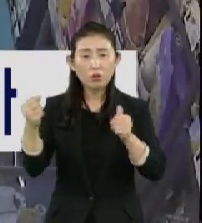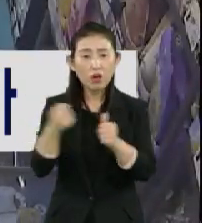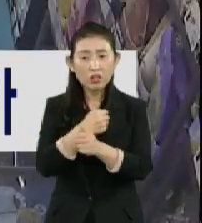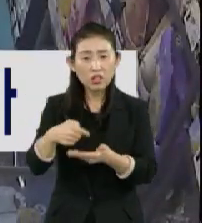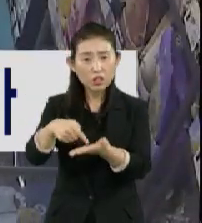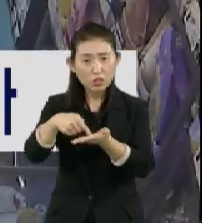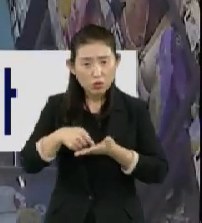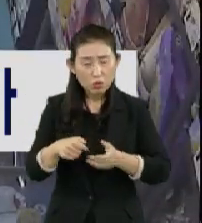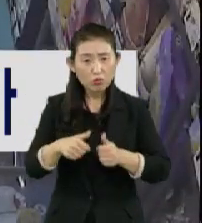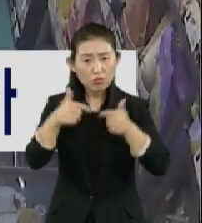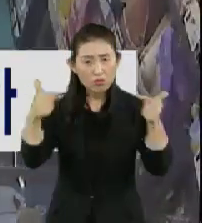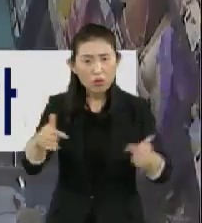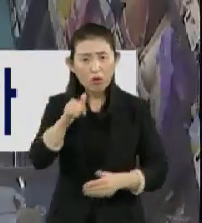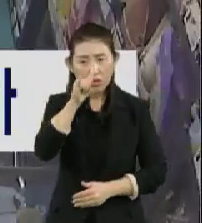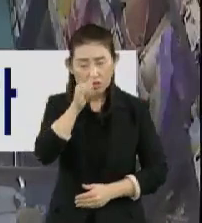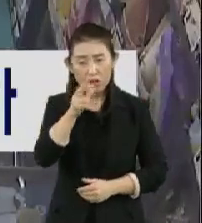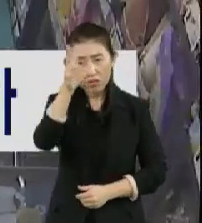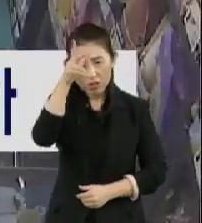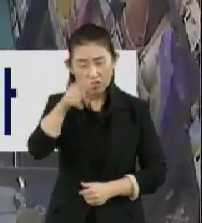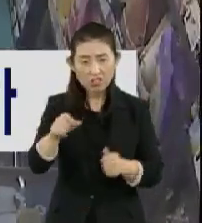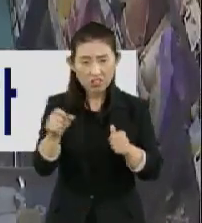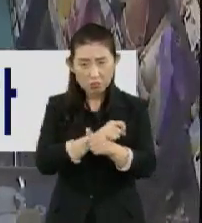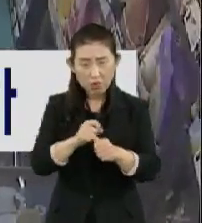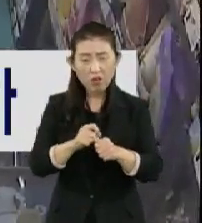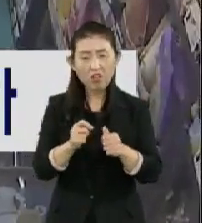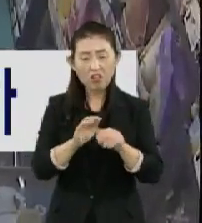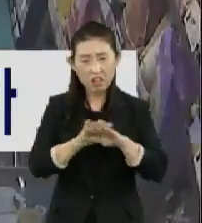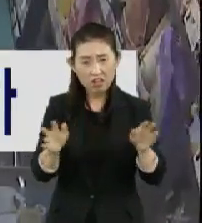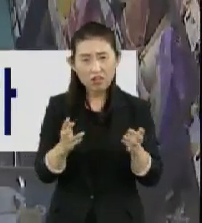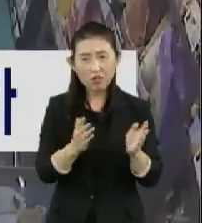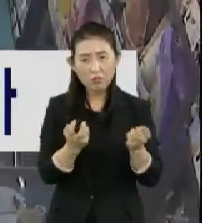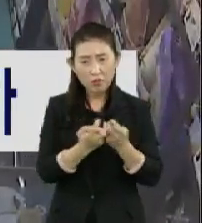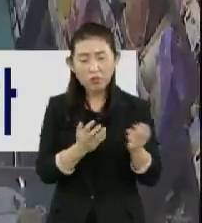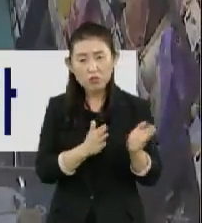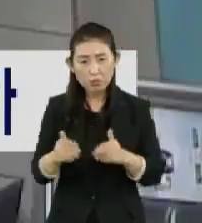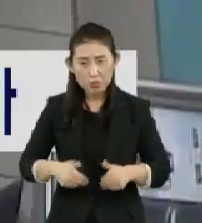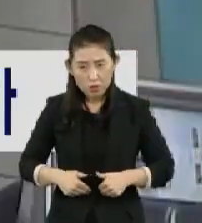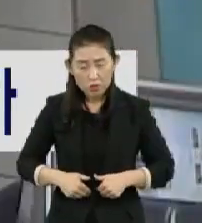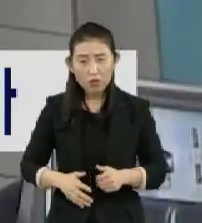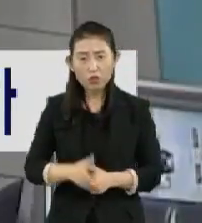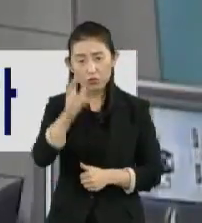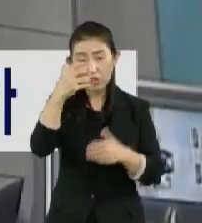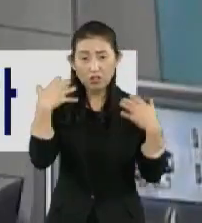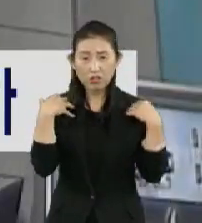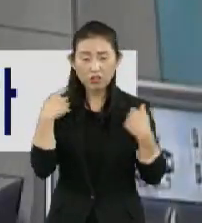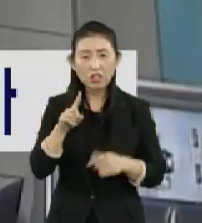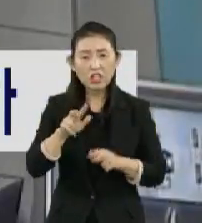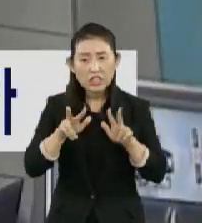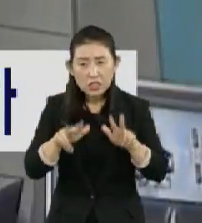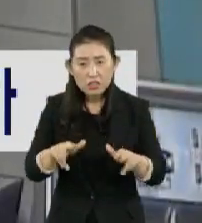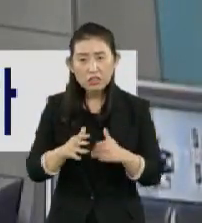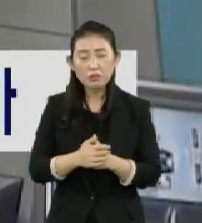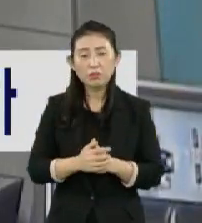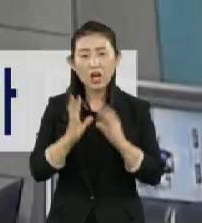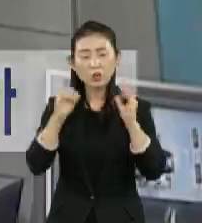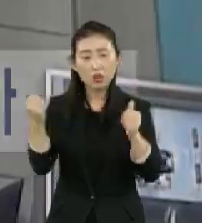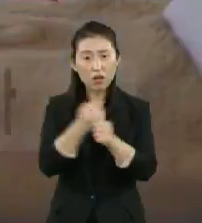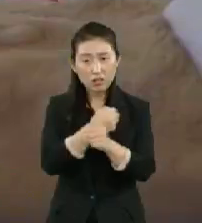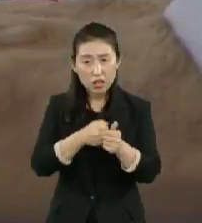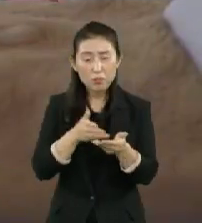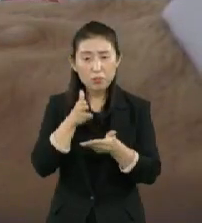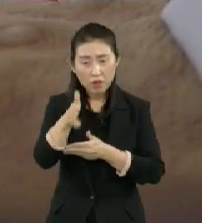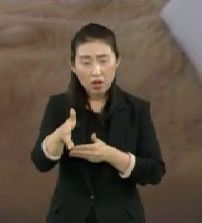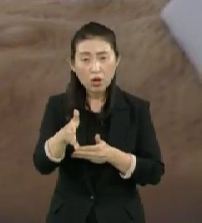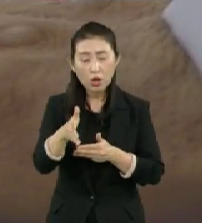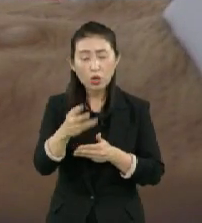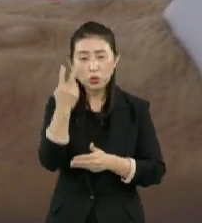아동학대 신고가 급증하는 만큼 경찰의 특단의 대책이 필요하다고 밝혔고 충남경찰청은 현재 일선에서의 아동학대